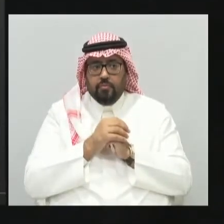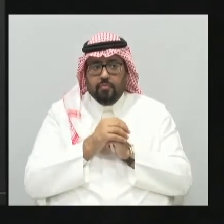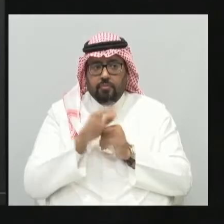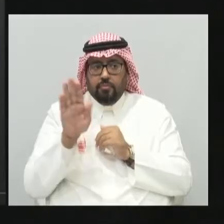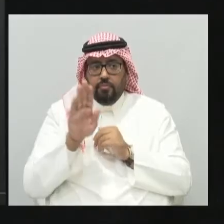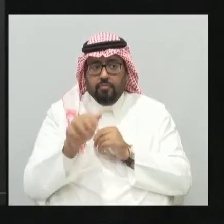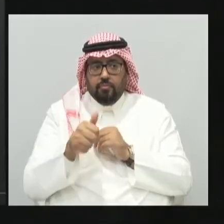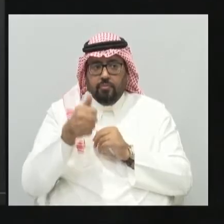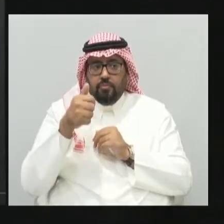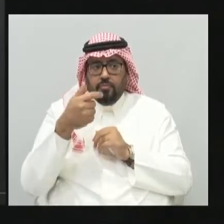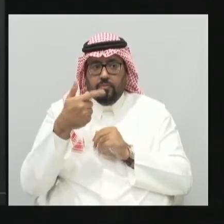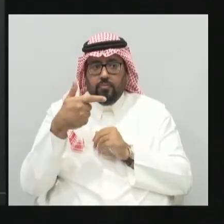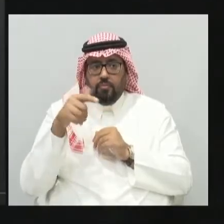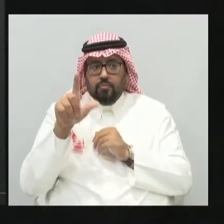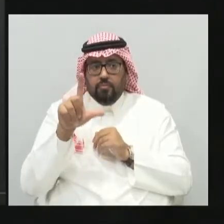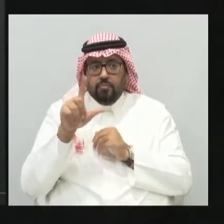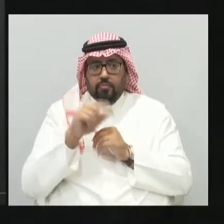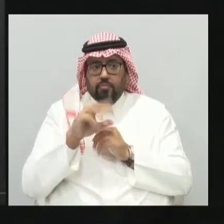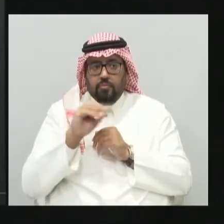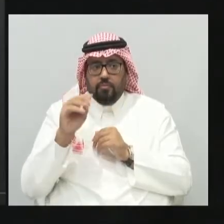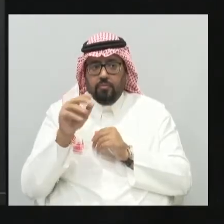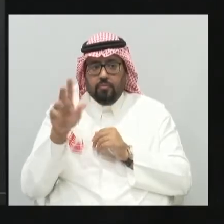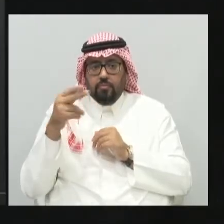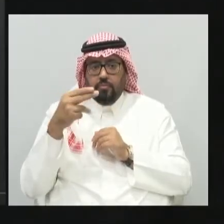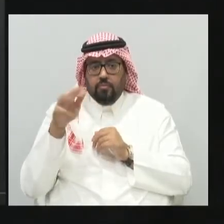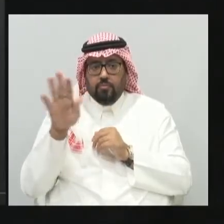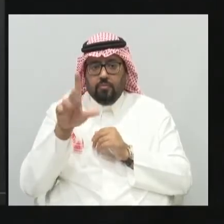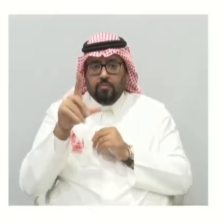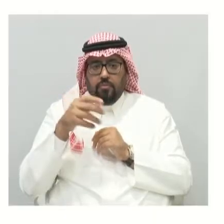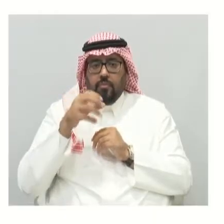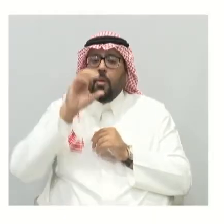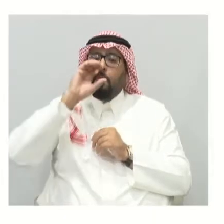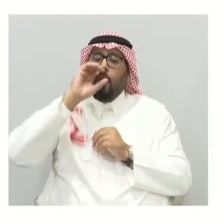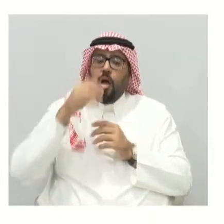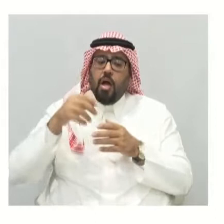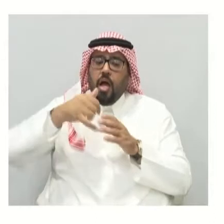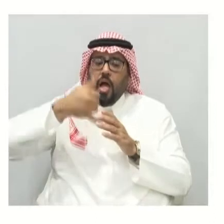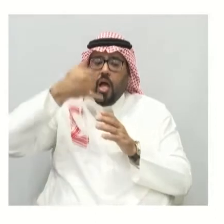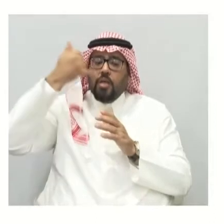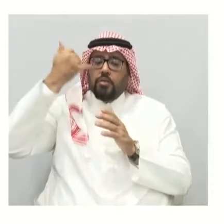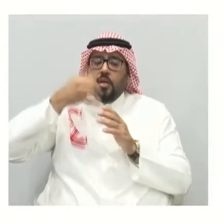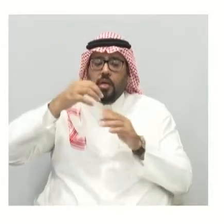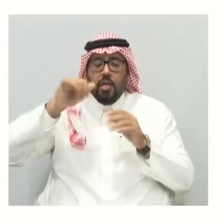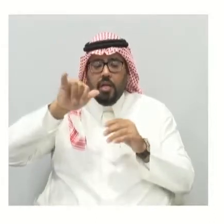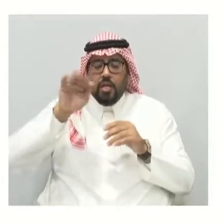السائل مثل العسل او مثل الماء عندنا يسيل